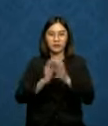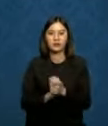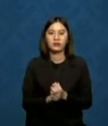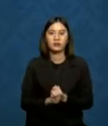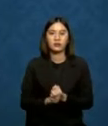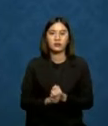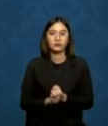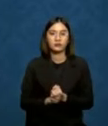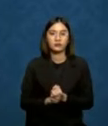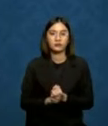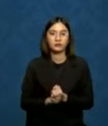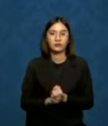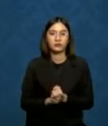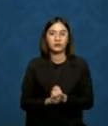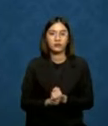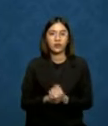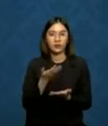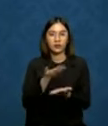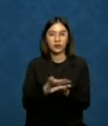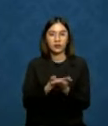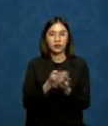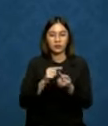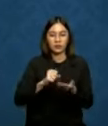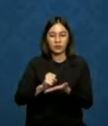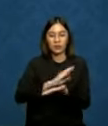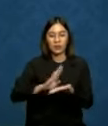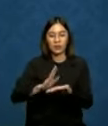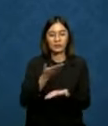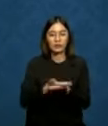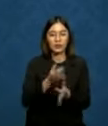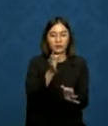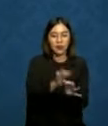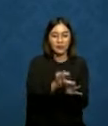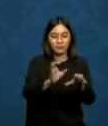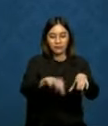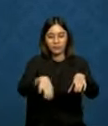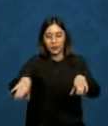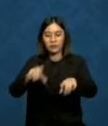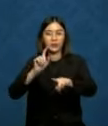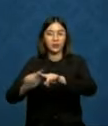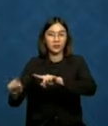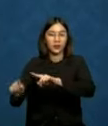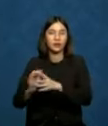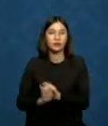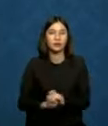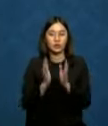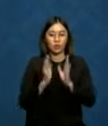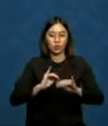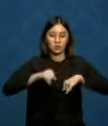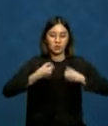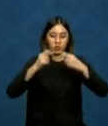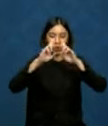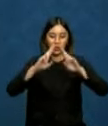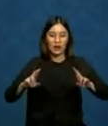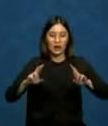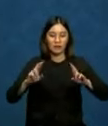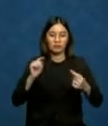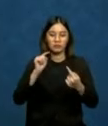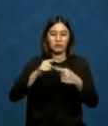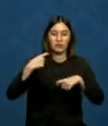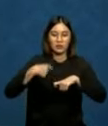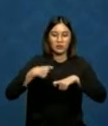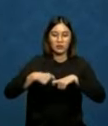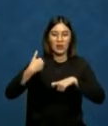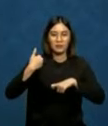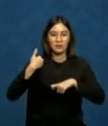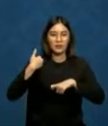โดยเฉพาะอย่างยิ่งครับเงินในสถาบันการเงินเงินในธนาคารผู้ประกอบการบอกว่าเข้าถึงยาก